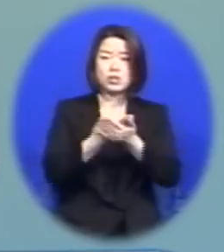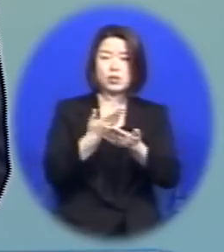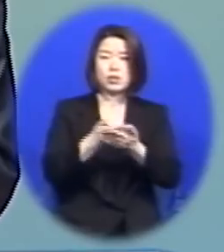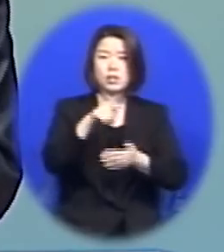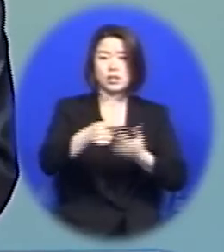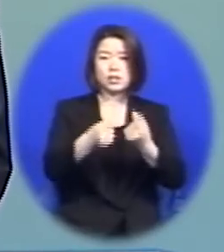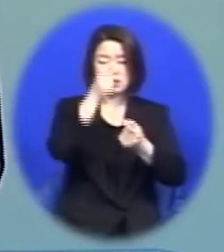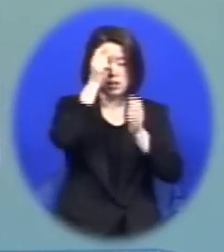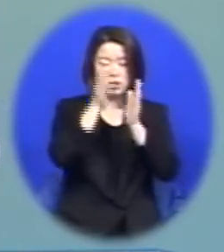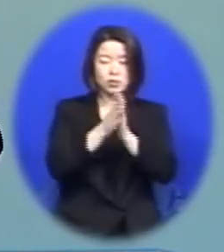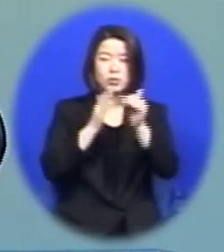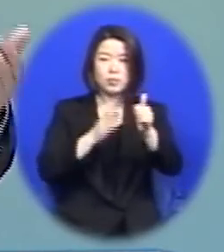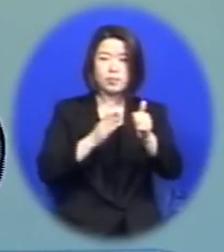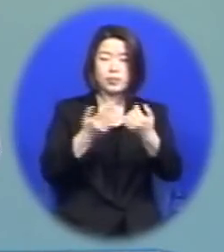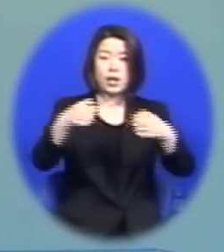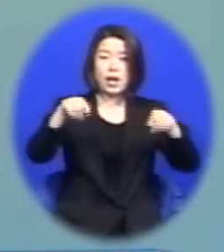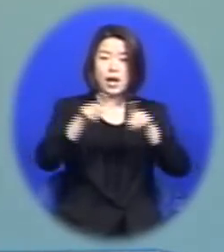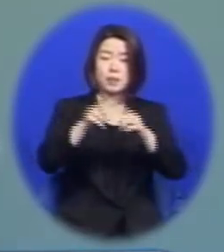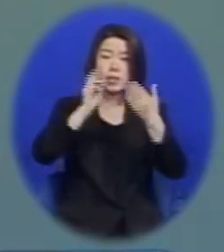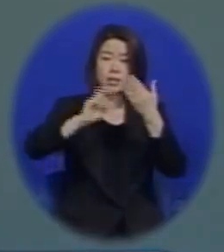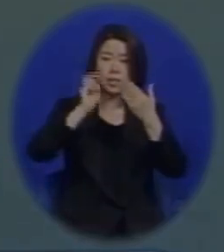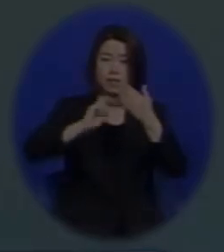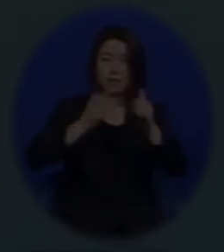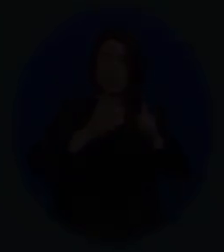그렇게 기도 하겠어 우리 다같이 잔향 하겠읍니다